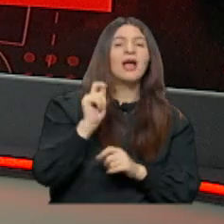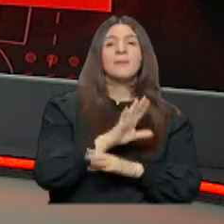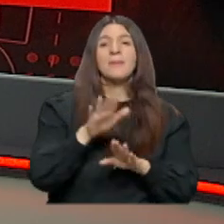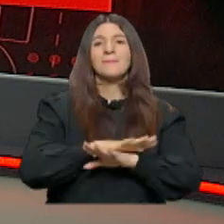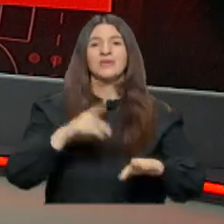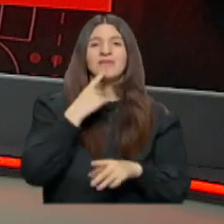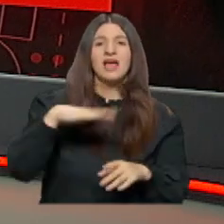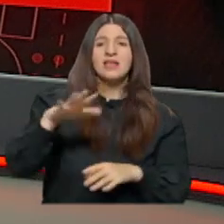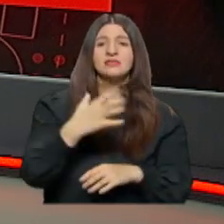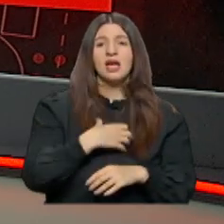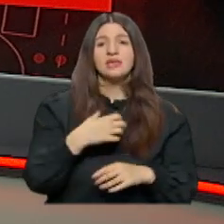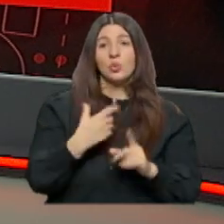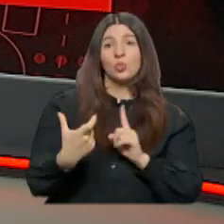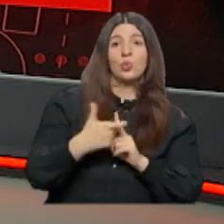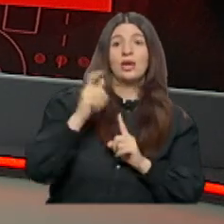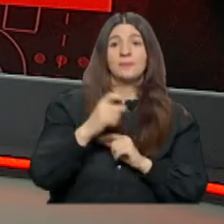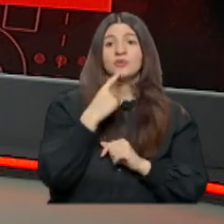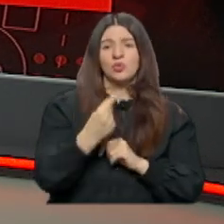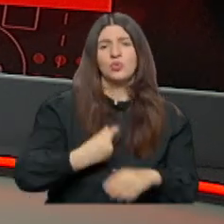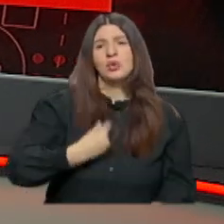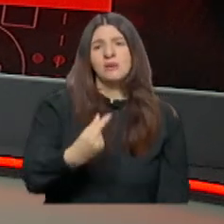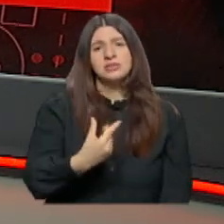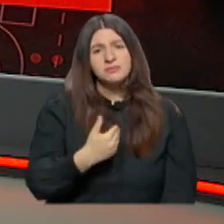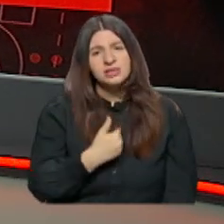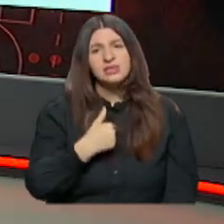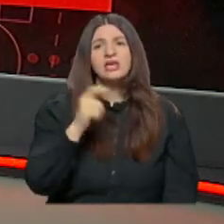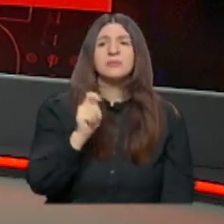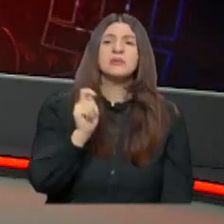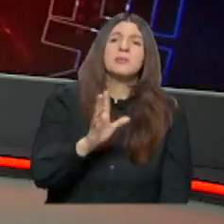bitti diyenlere kendinizi koruyun diyor. Uyarması bizden, uygulayıp uygulamaması sizden.